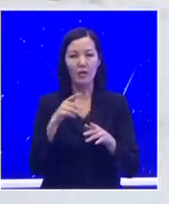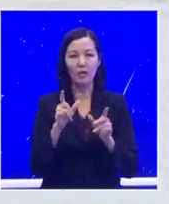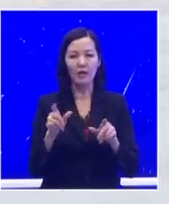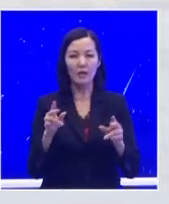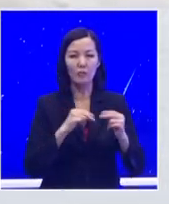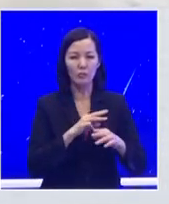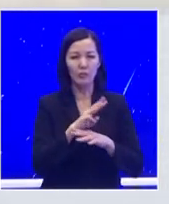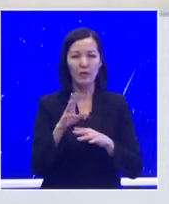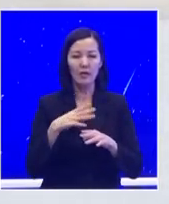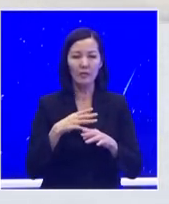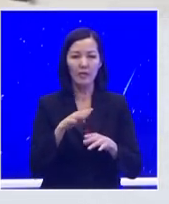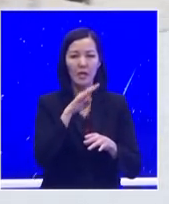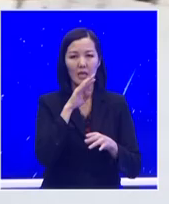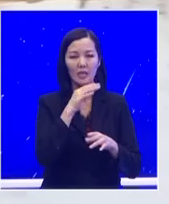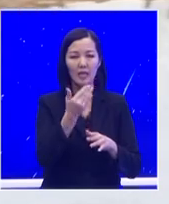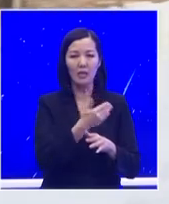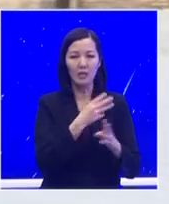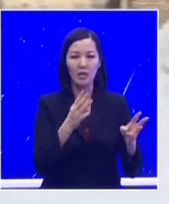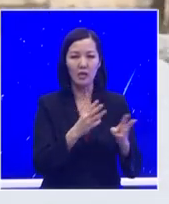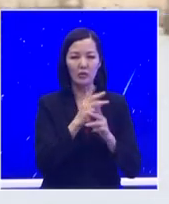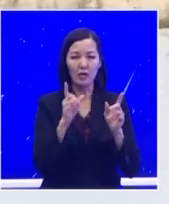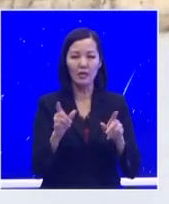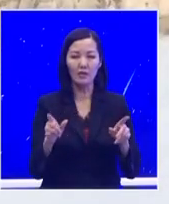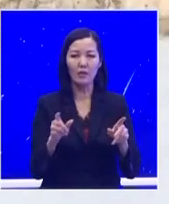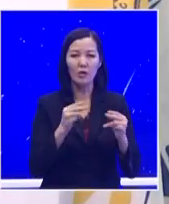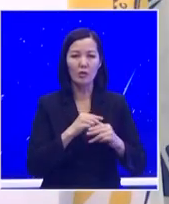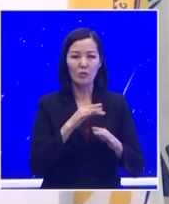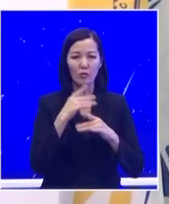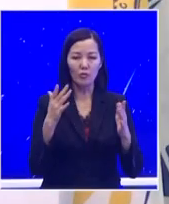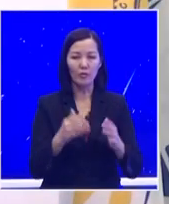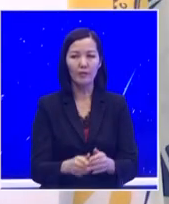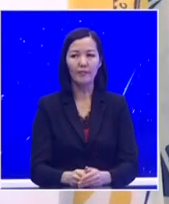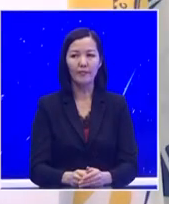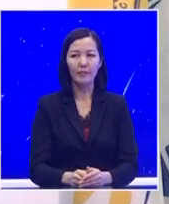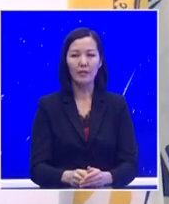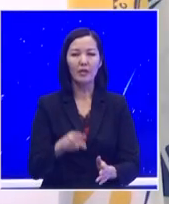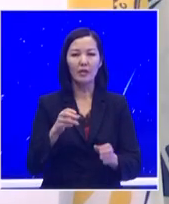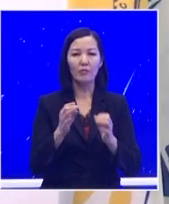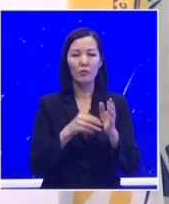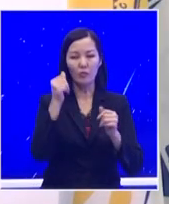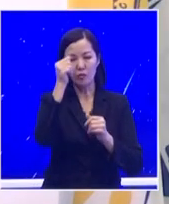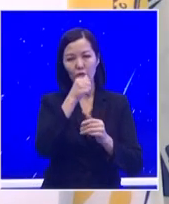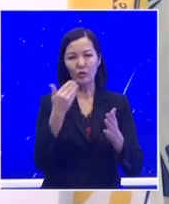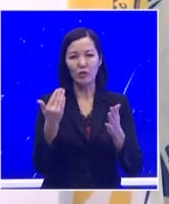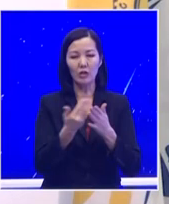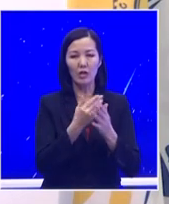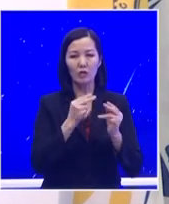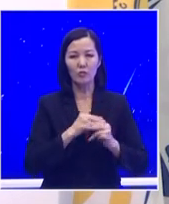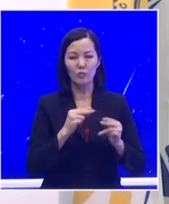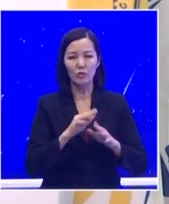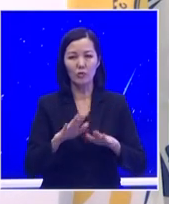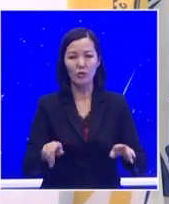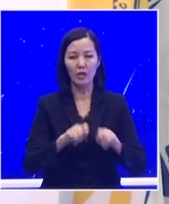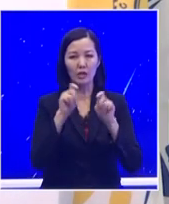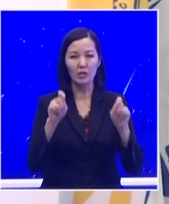қамтыды. Текелде қалаған адамға жұмыс көп дейді қала басшысы. 2019 жылы 495 жұмыс жаңа жұмыс орын ашылған.